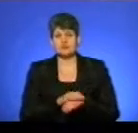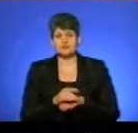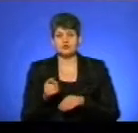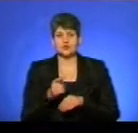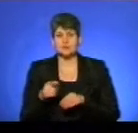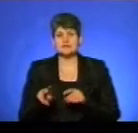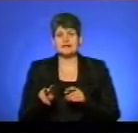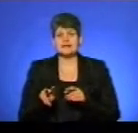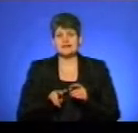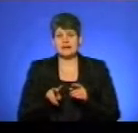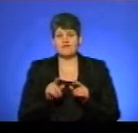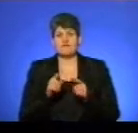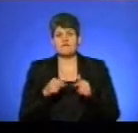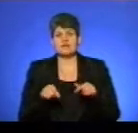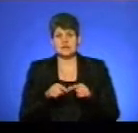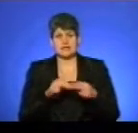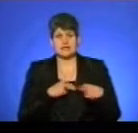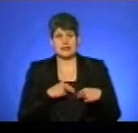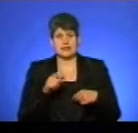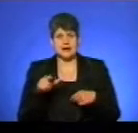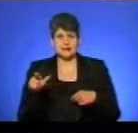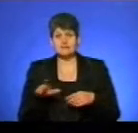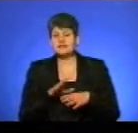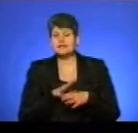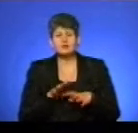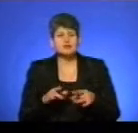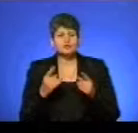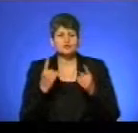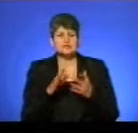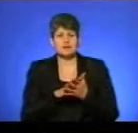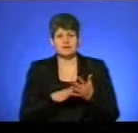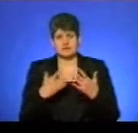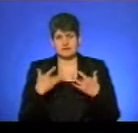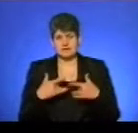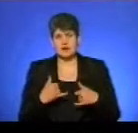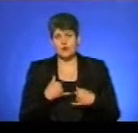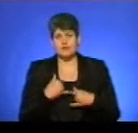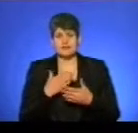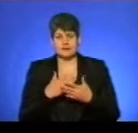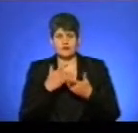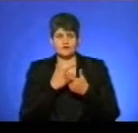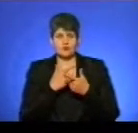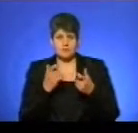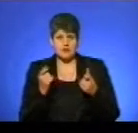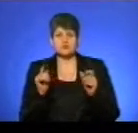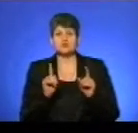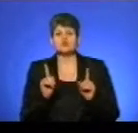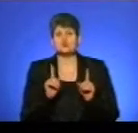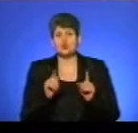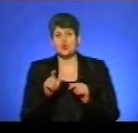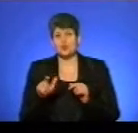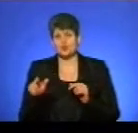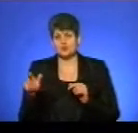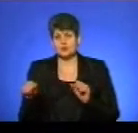Тернопільській дирекції, в відділі кадрів, не поступила жодна заява на звільнення, але в мене є інформація, що